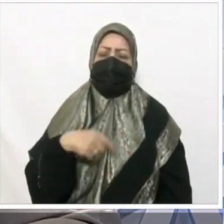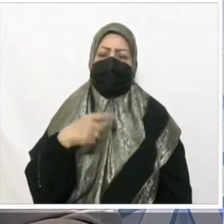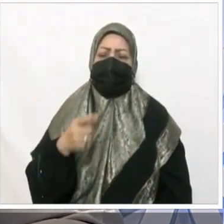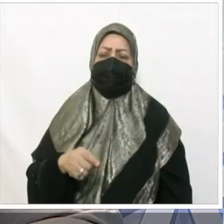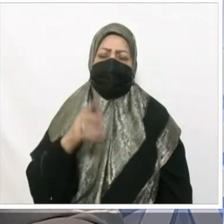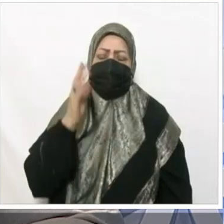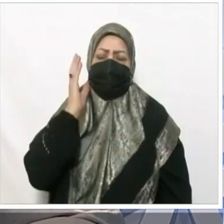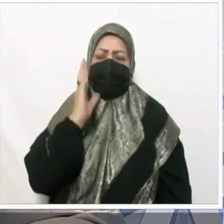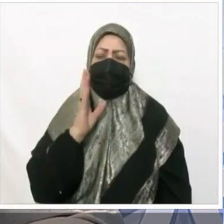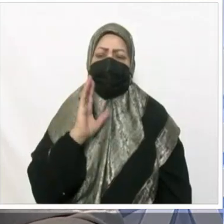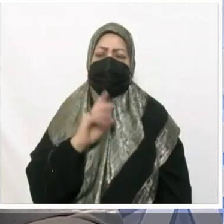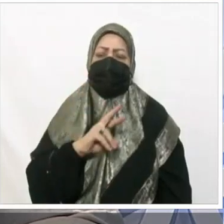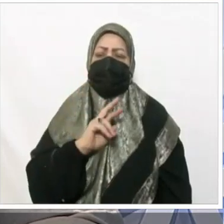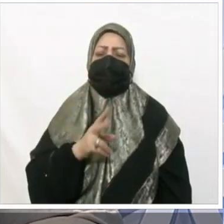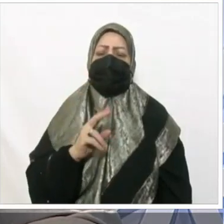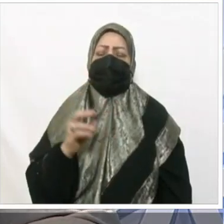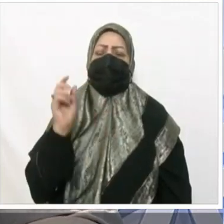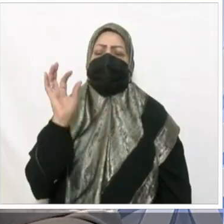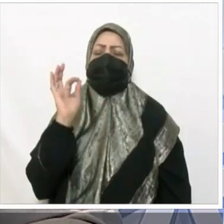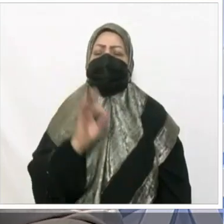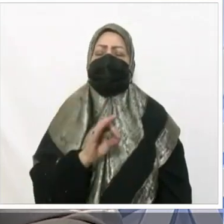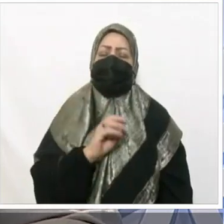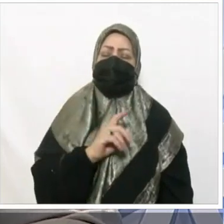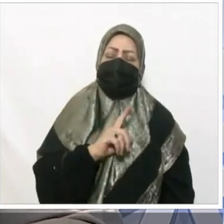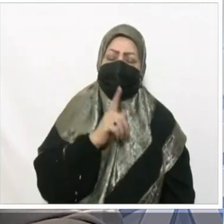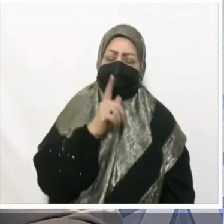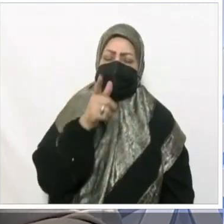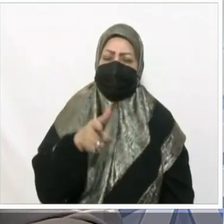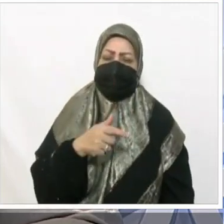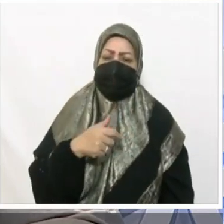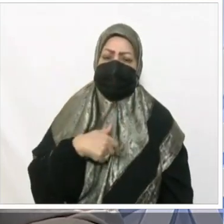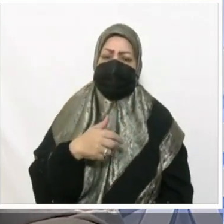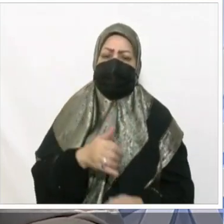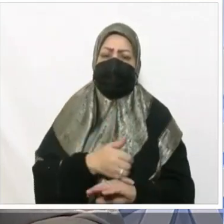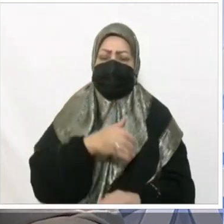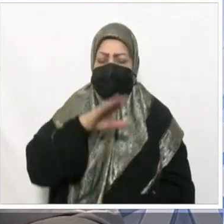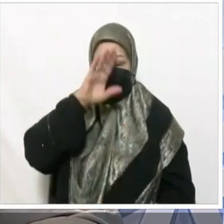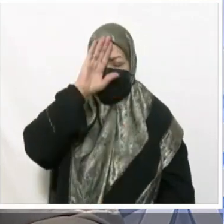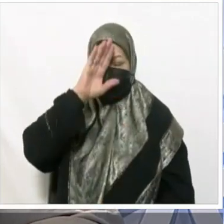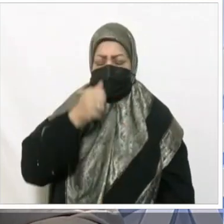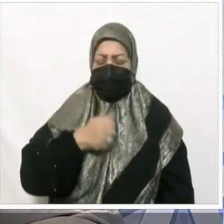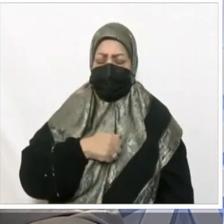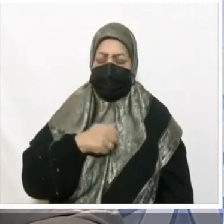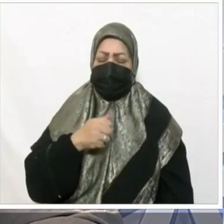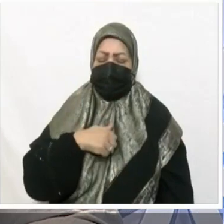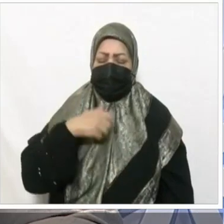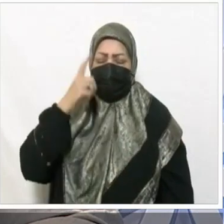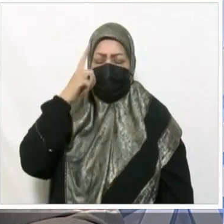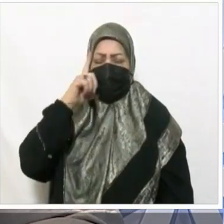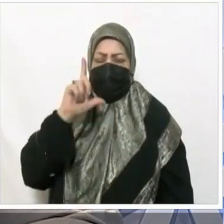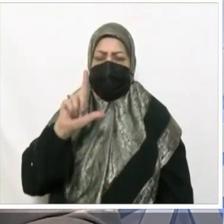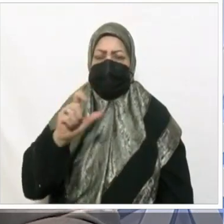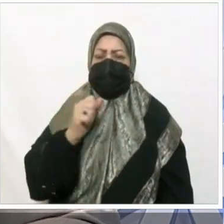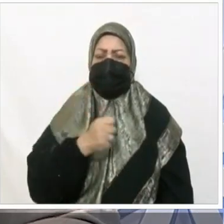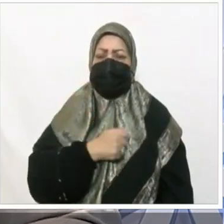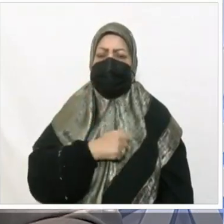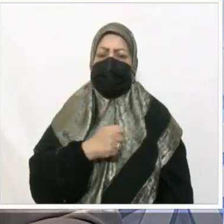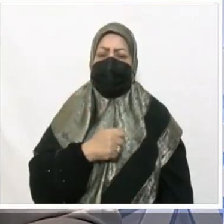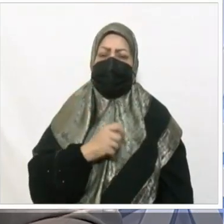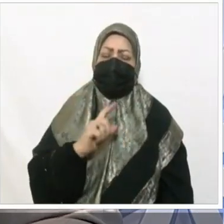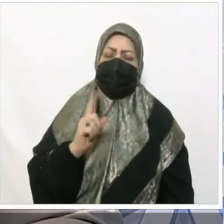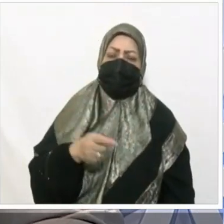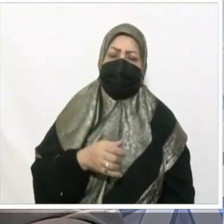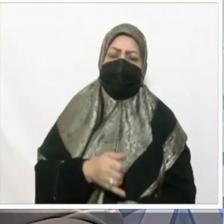له أنا أقضي على مذهب بلدنا على ما فهمه الإمام مالك مثلا،